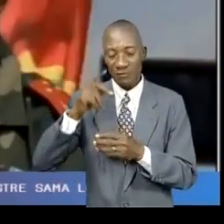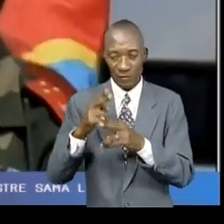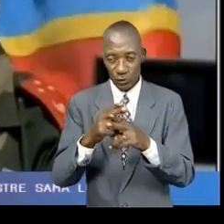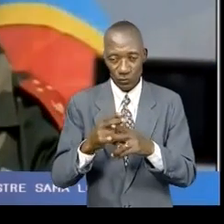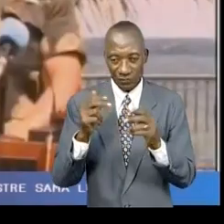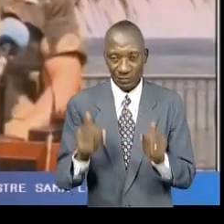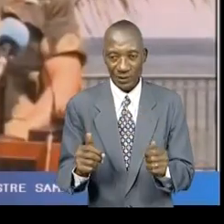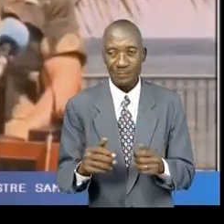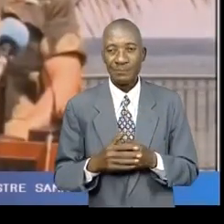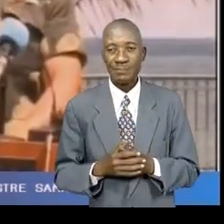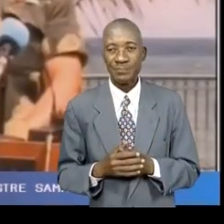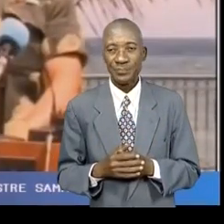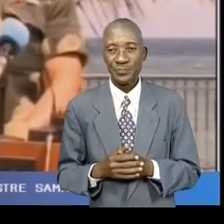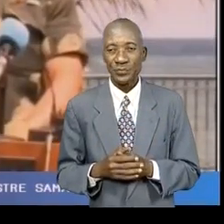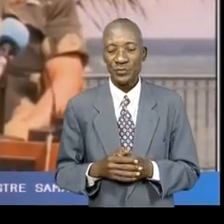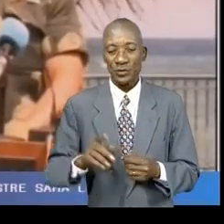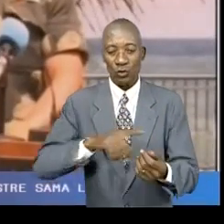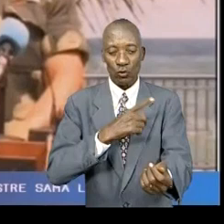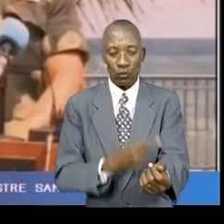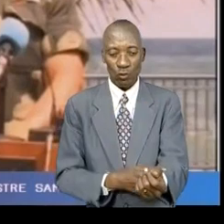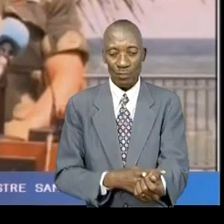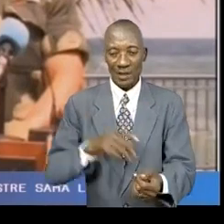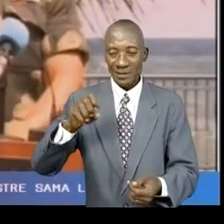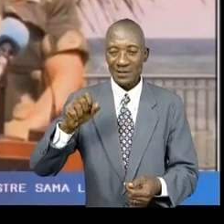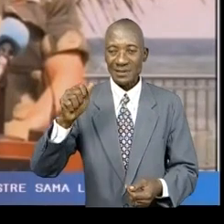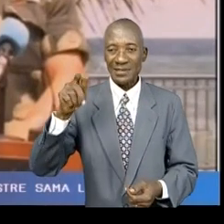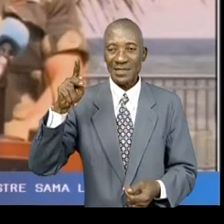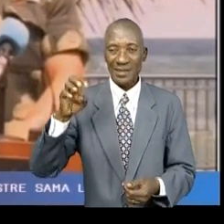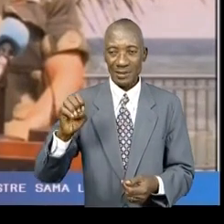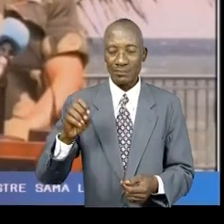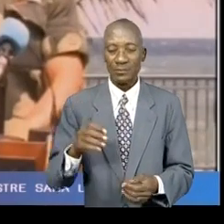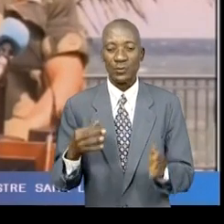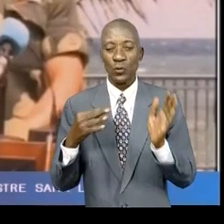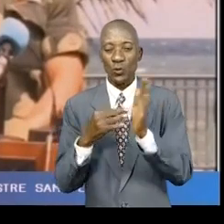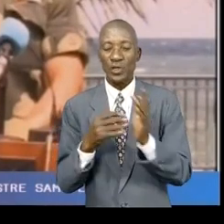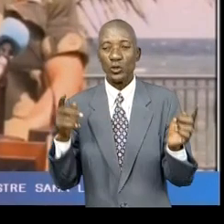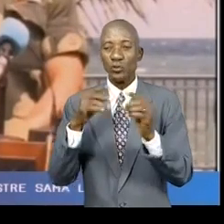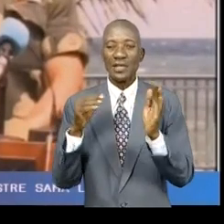Axe Goma-Sake, du 8 au 9 juin